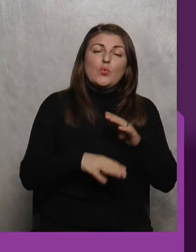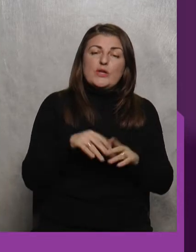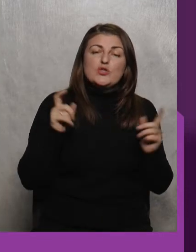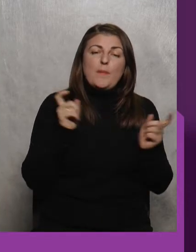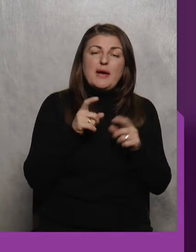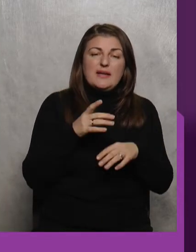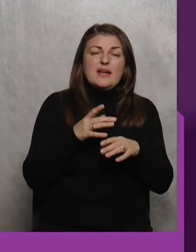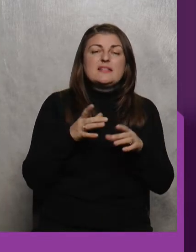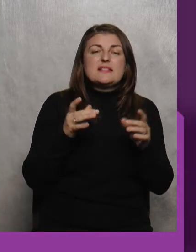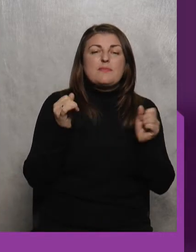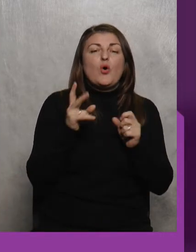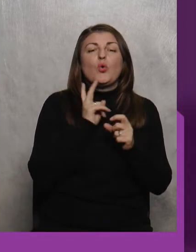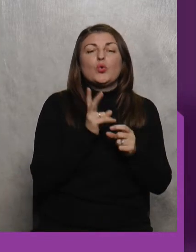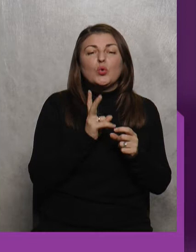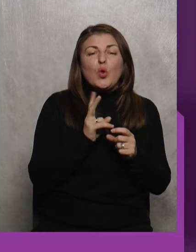суперників забиваються, відповідно,